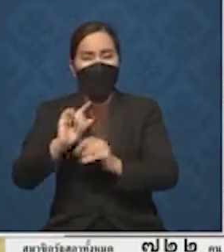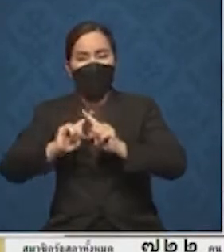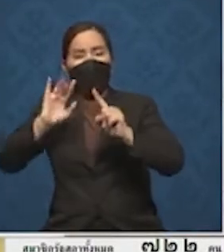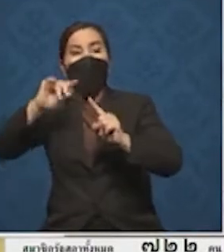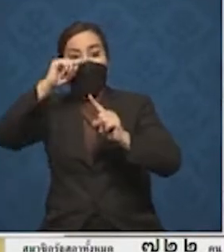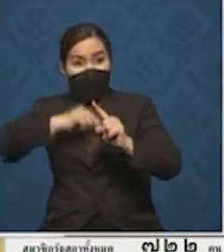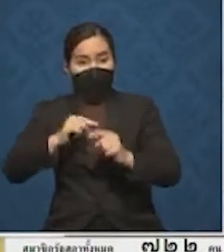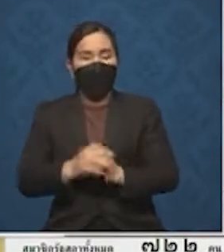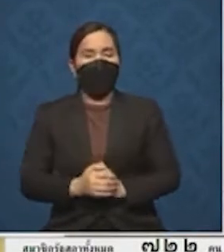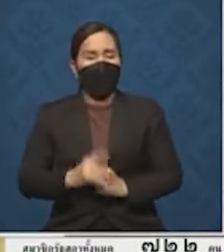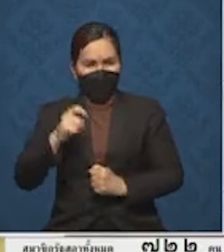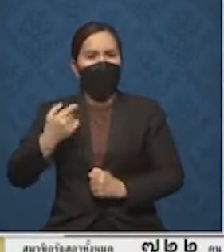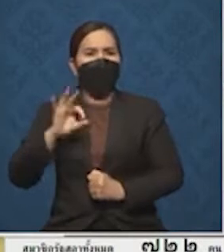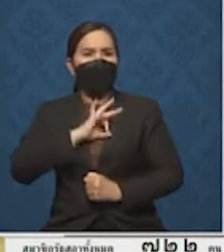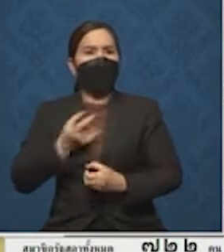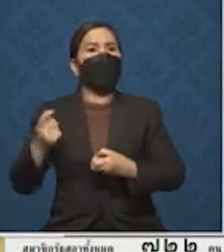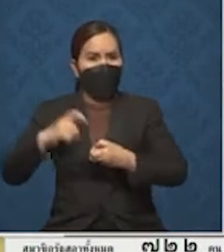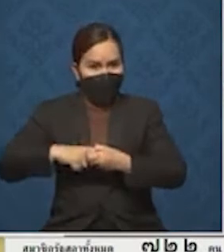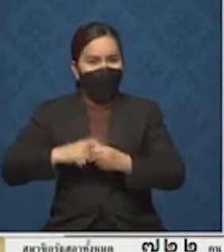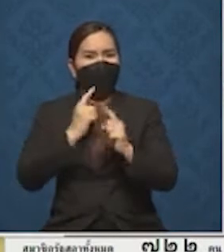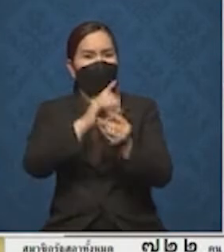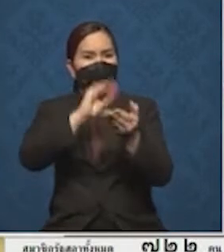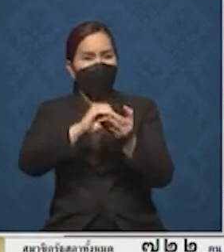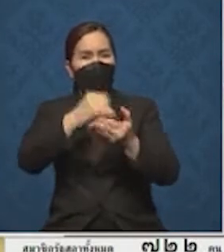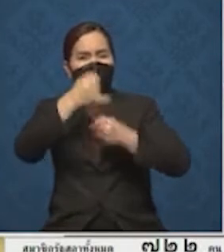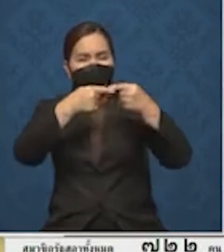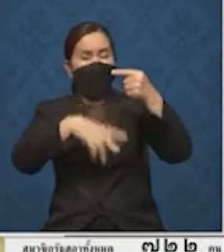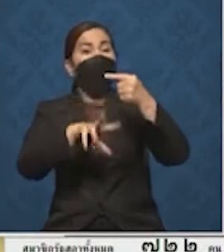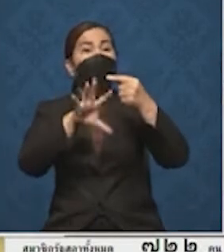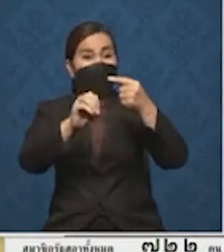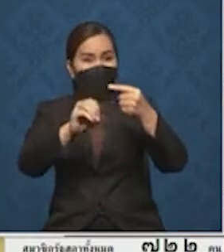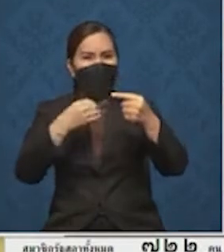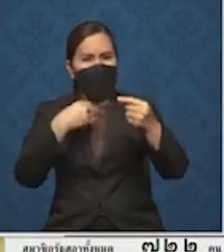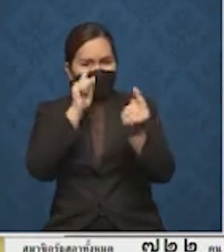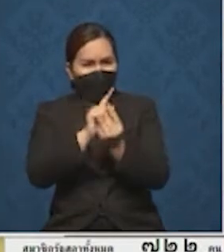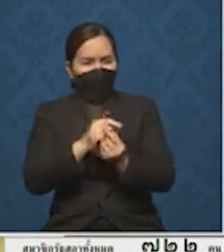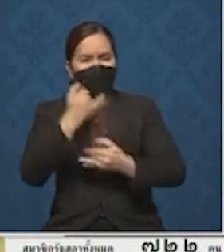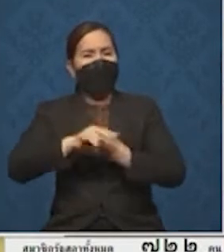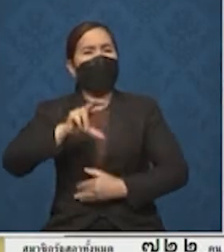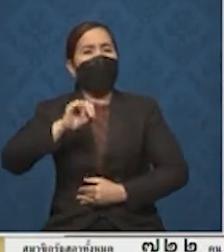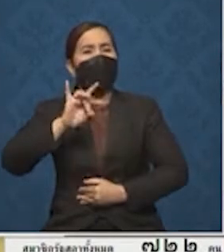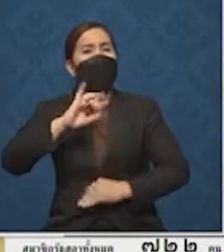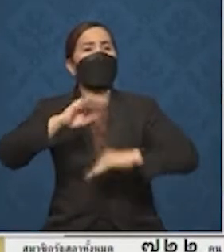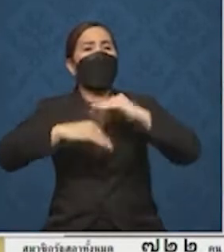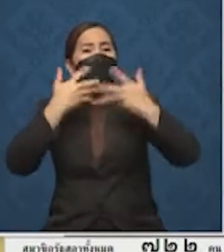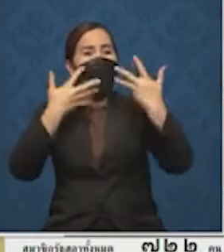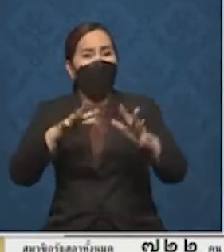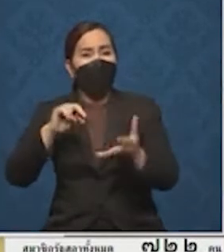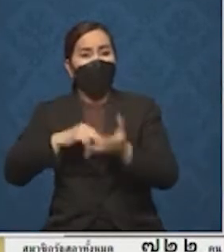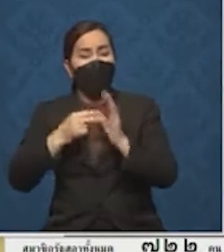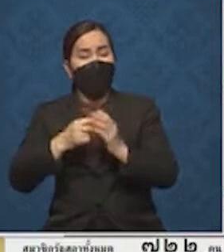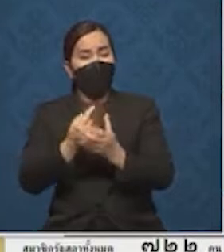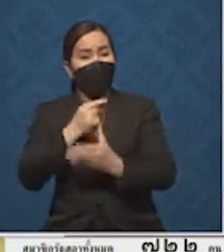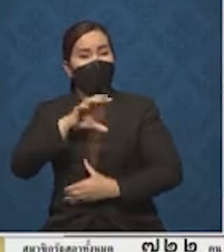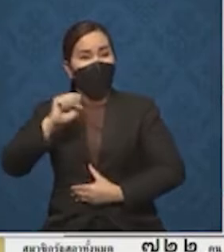ใน 50 ประเทศที่มีการรบรวมประมาณ 38 ประเทศที่ 9 หน้าเขาไม่ตองเป็นสมาชิพักัเมื